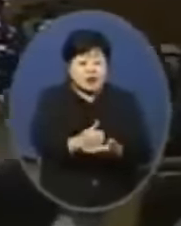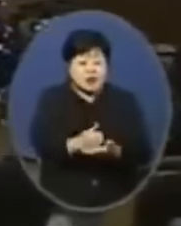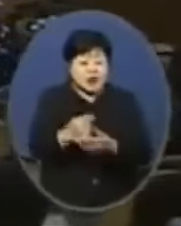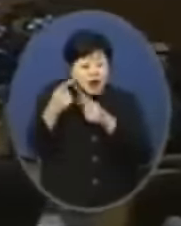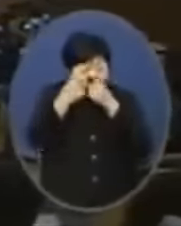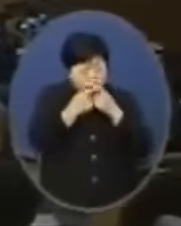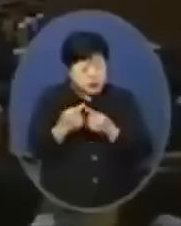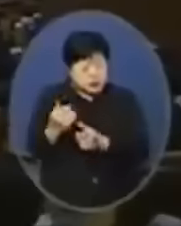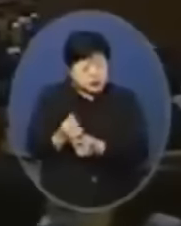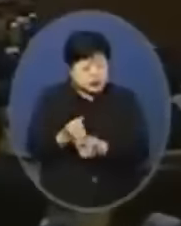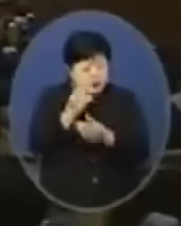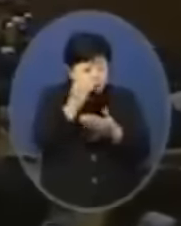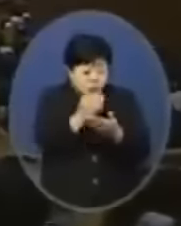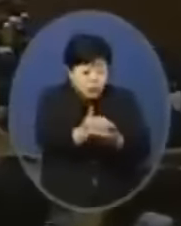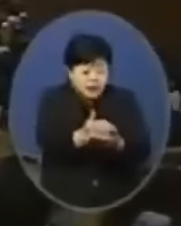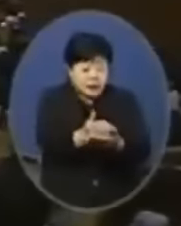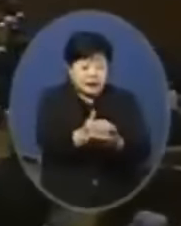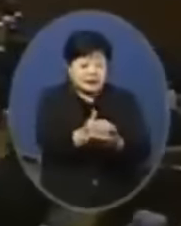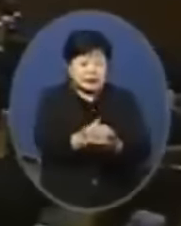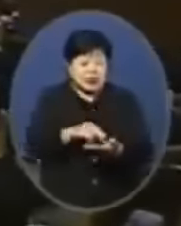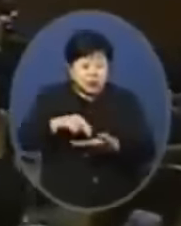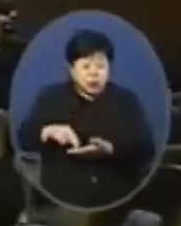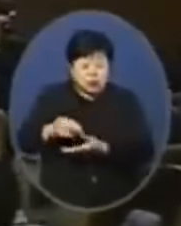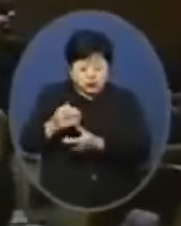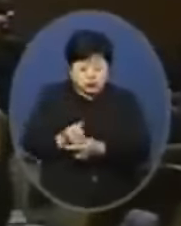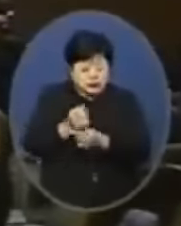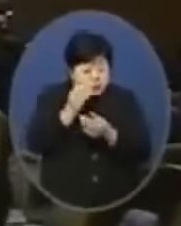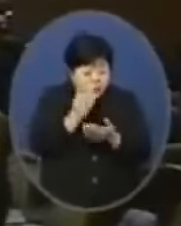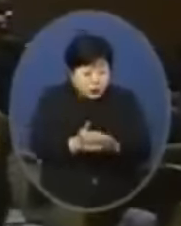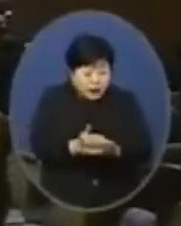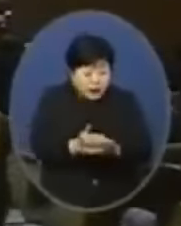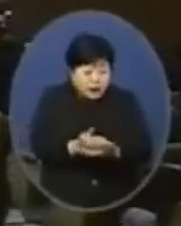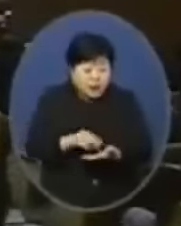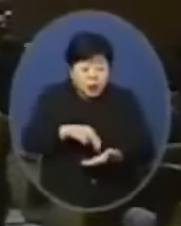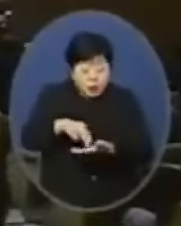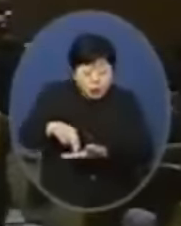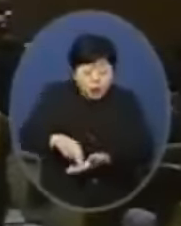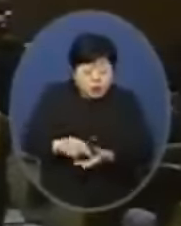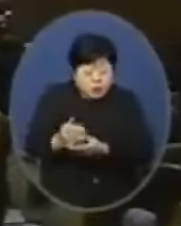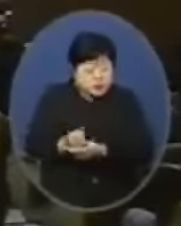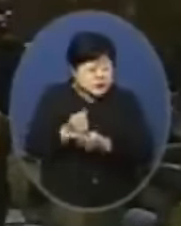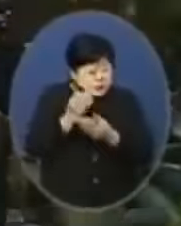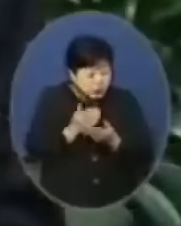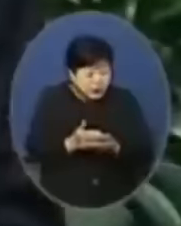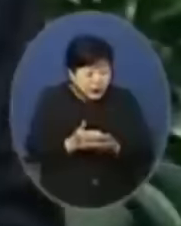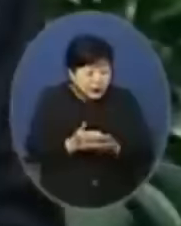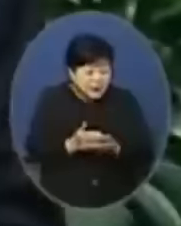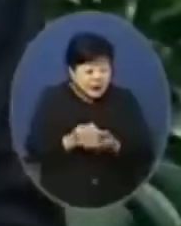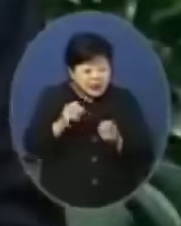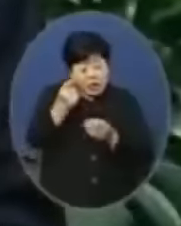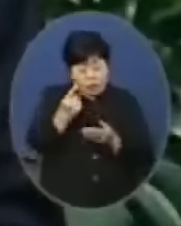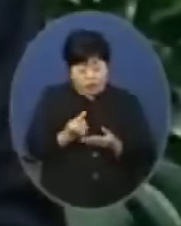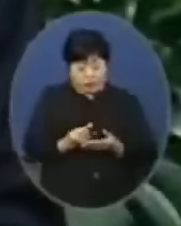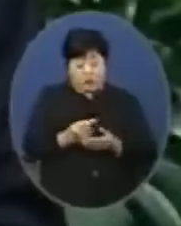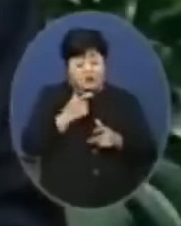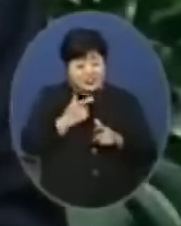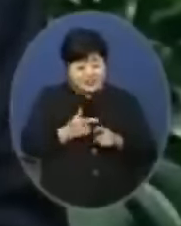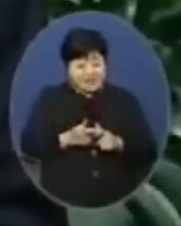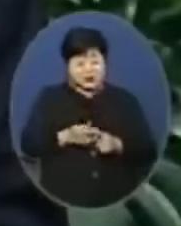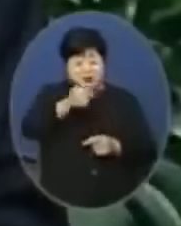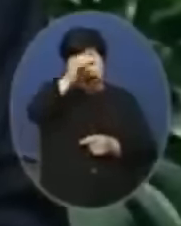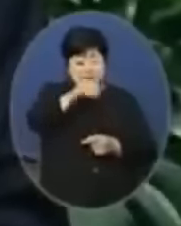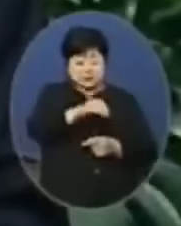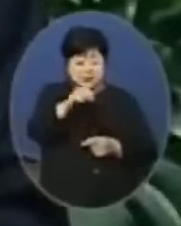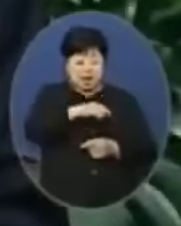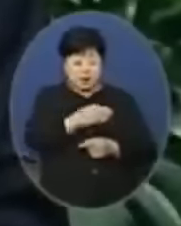허물이 붙잡지 못합니다. 고독이 붙잡지 못합니다. 외로움이 붙잡지 못합니다. 다가와도 예수 그리스도의